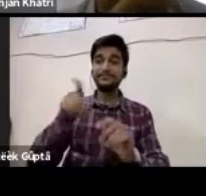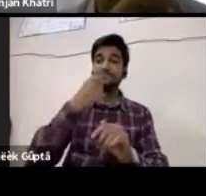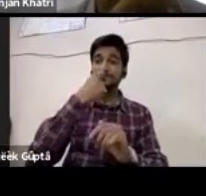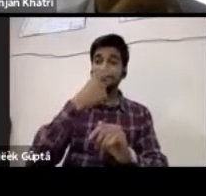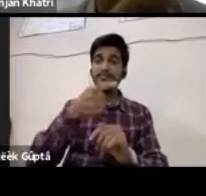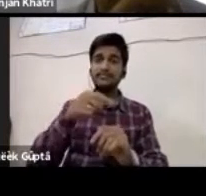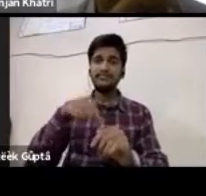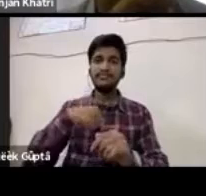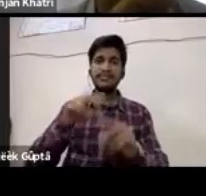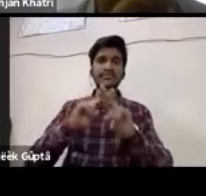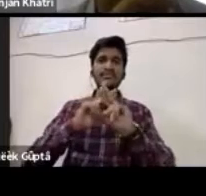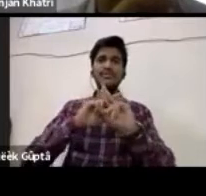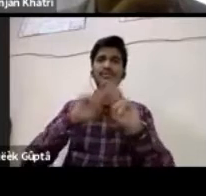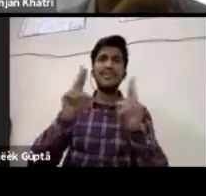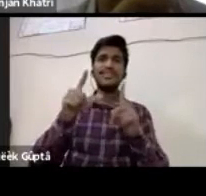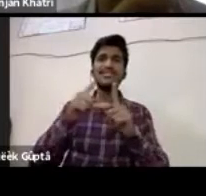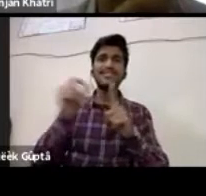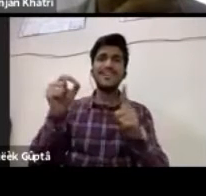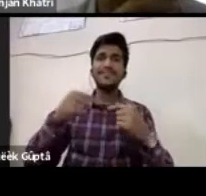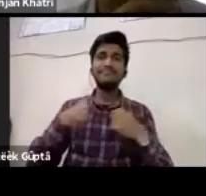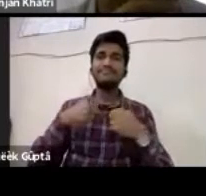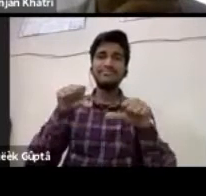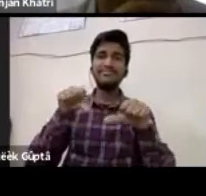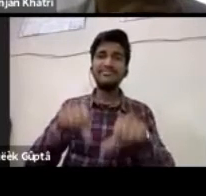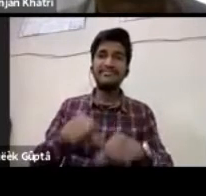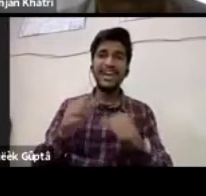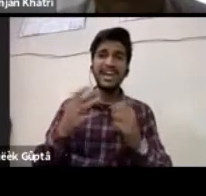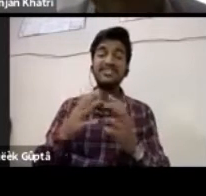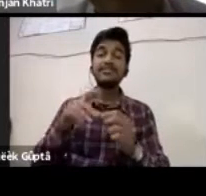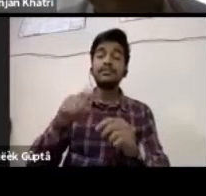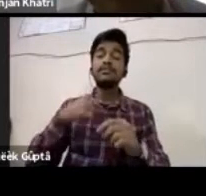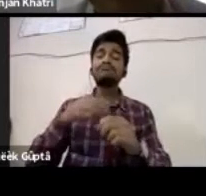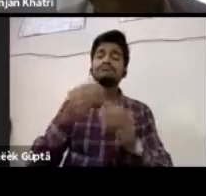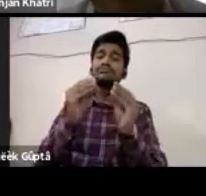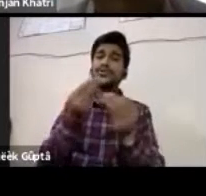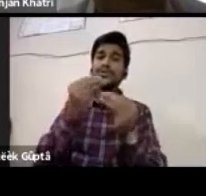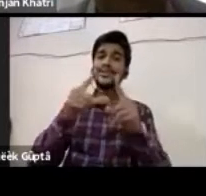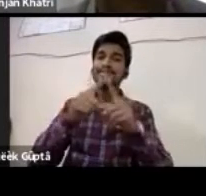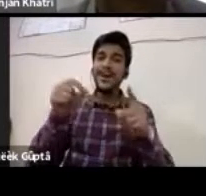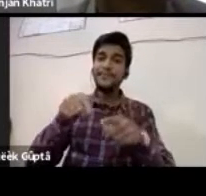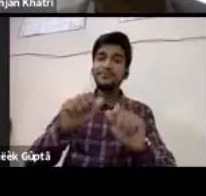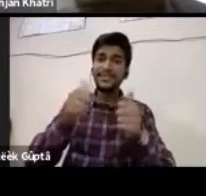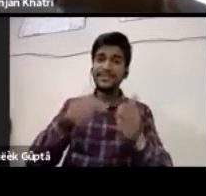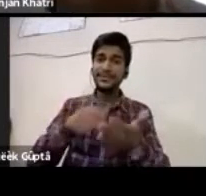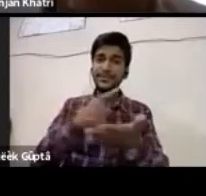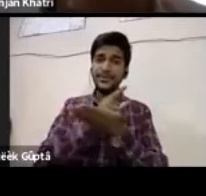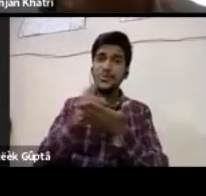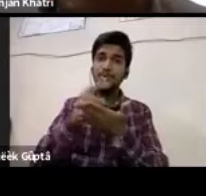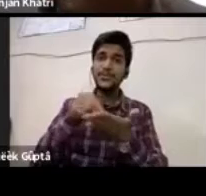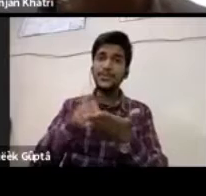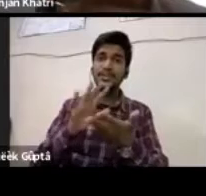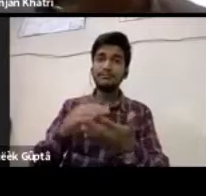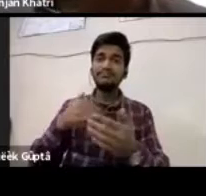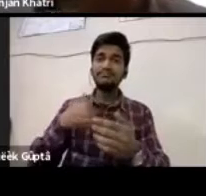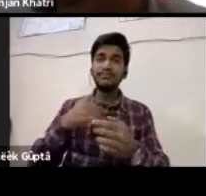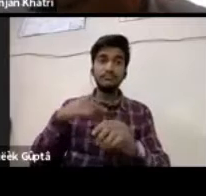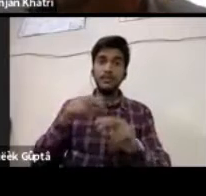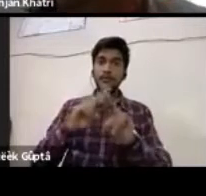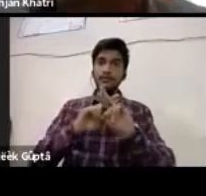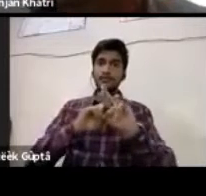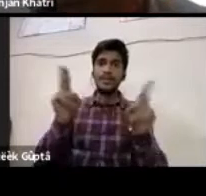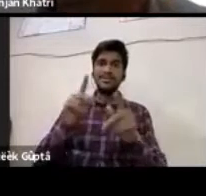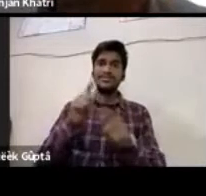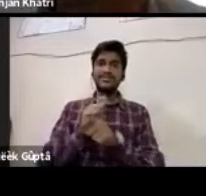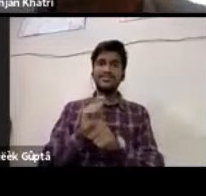everything doesn't mean that I will refuse to do that something which I can do. और ये तथ्य है कि मैं हर कार्य नहीं कर सकती,